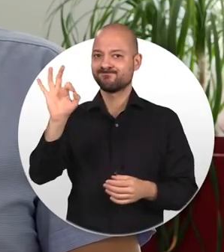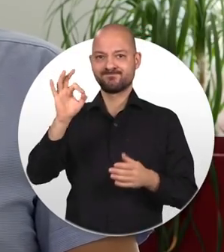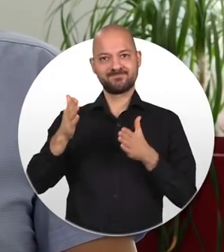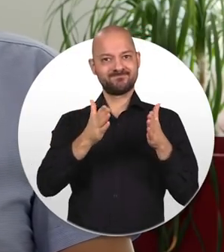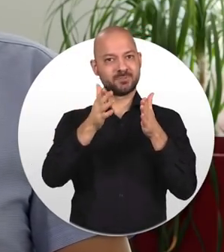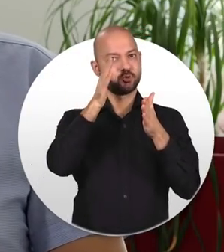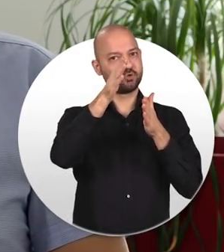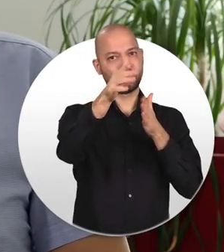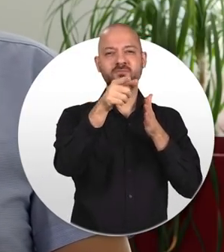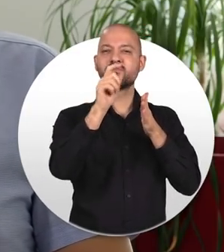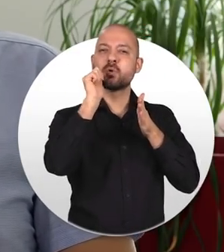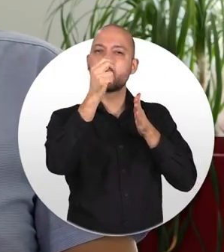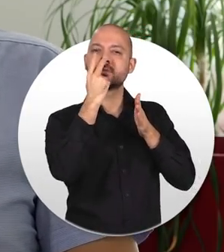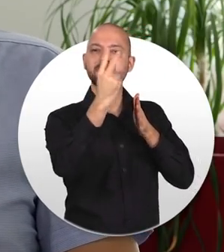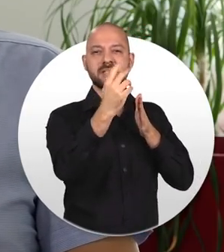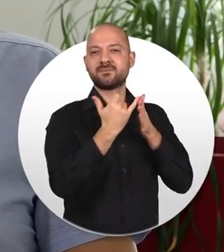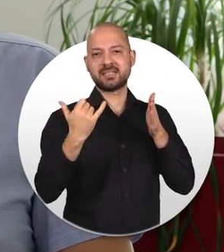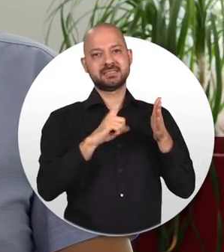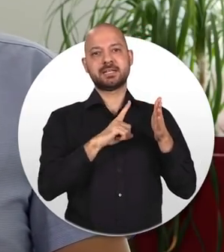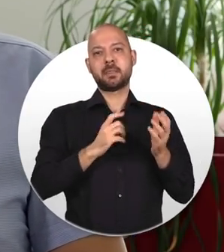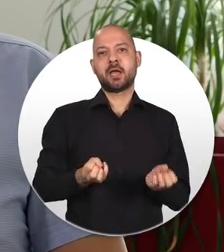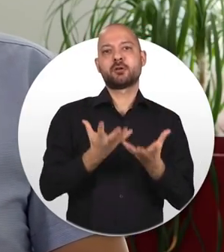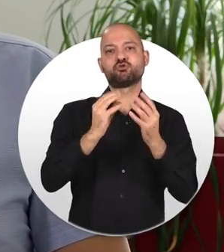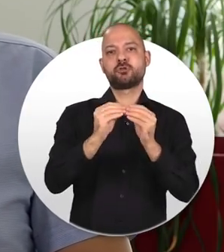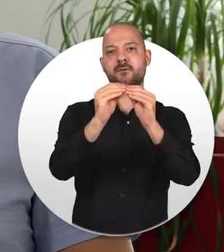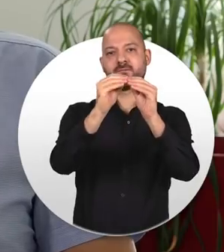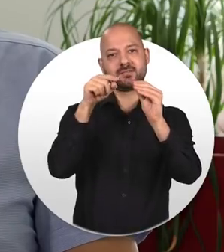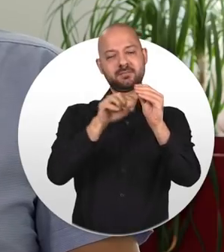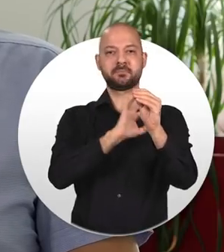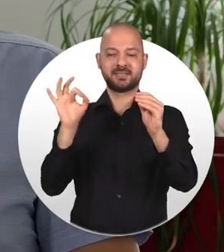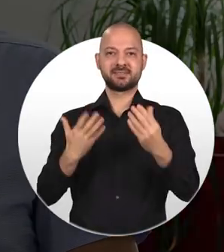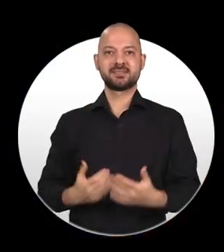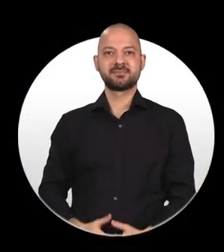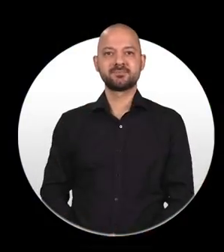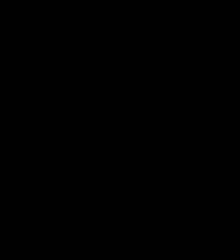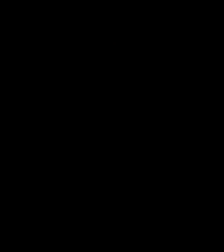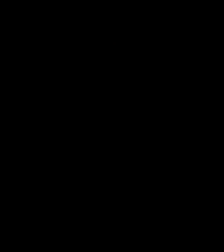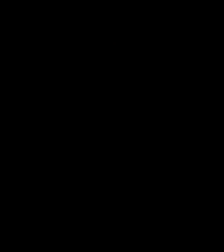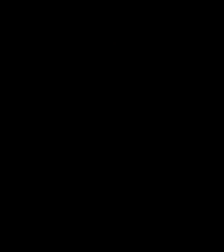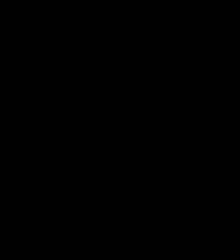die sieht, der beste Weg für die Zukunft vorauszusehen, ist, um selber zu schaffen.